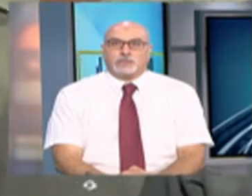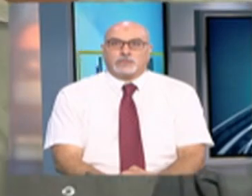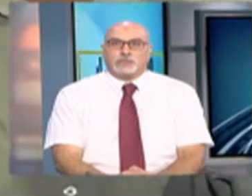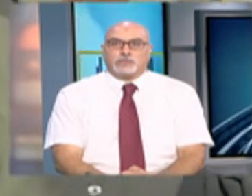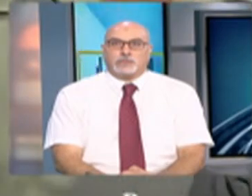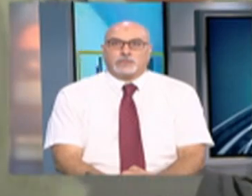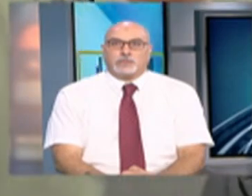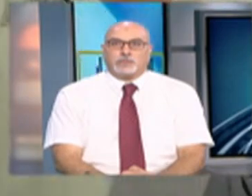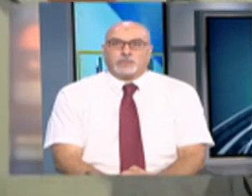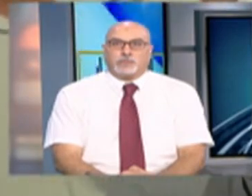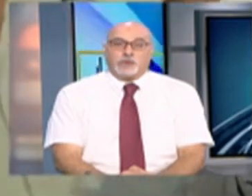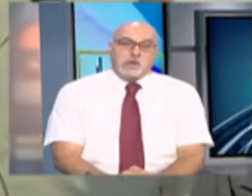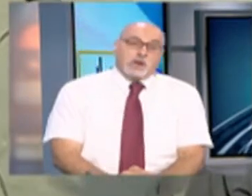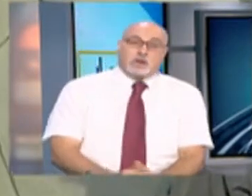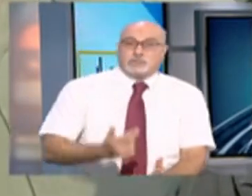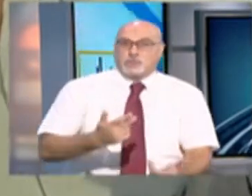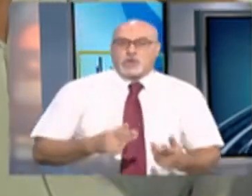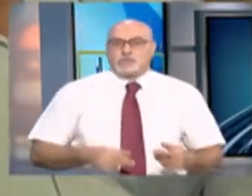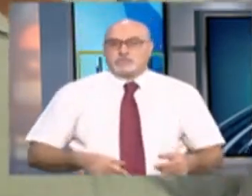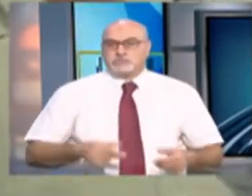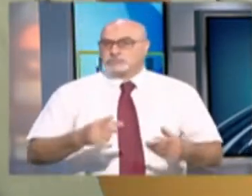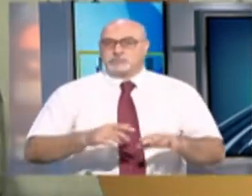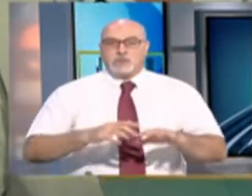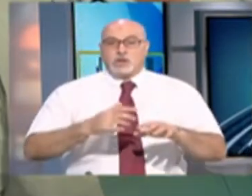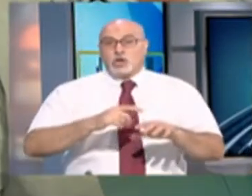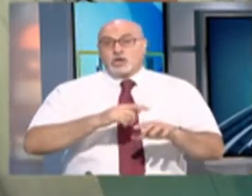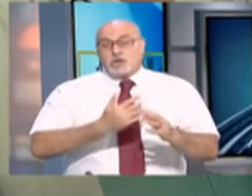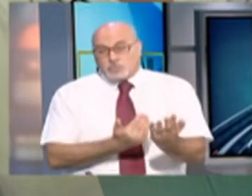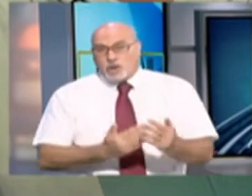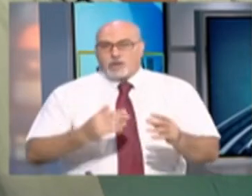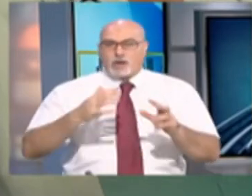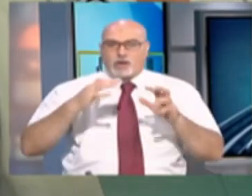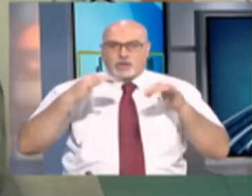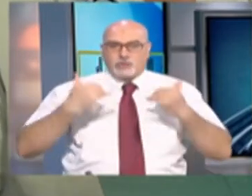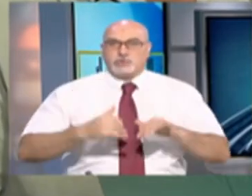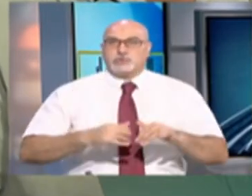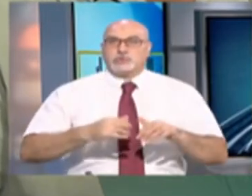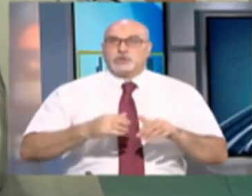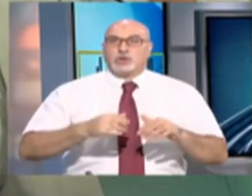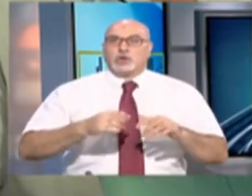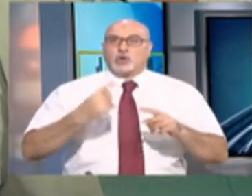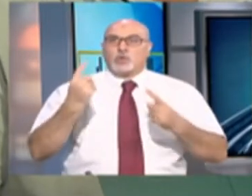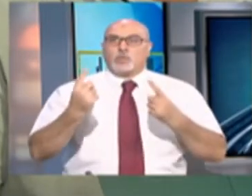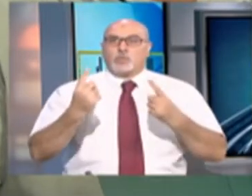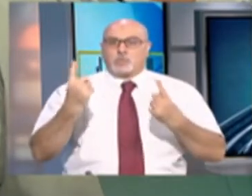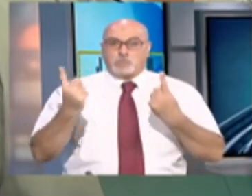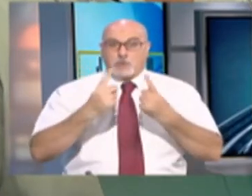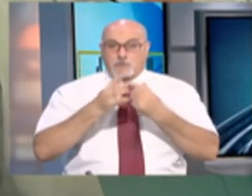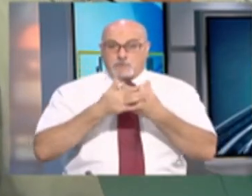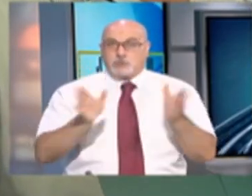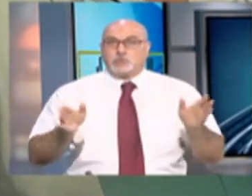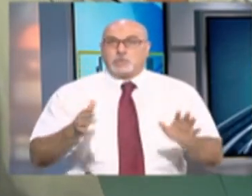فخر لينا وفخر للشعب الجزائري، ونتمناو زعما يكون افتتاح اجمل